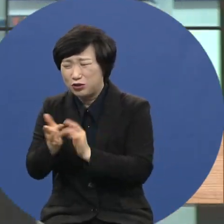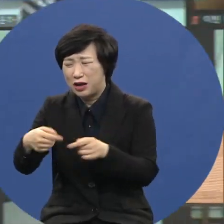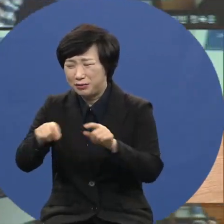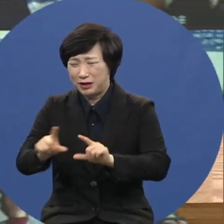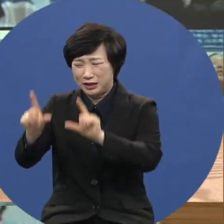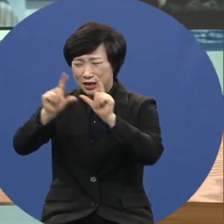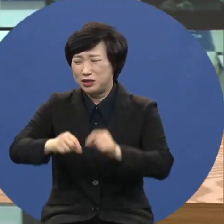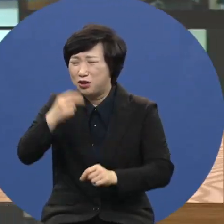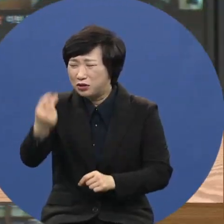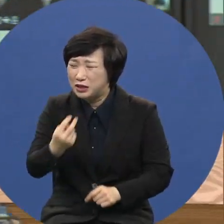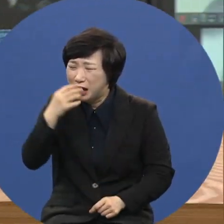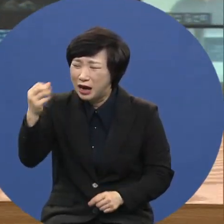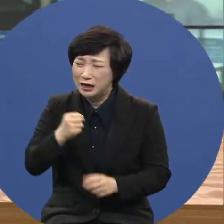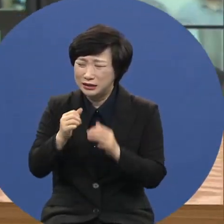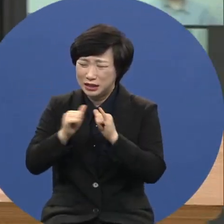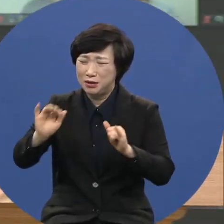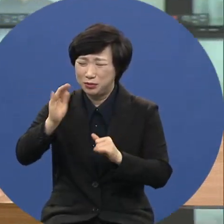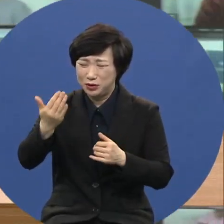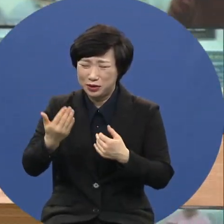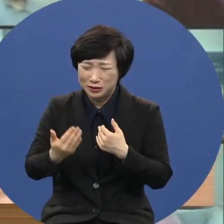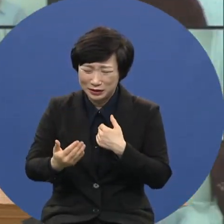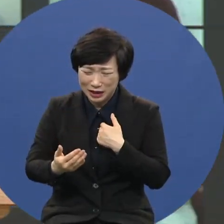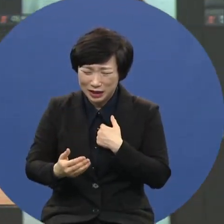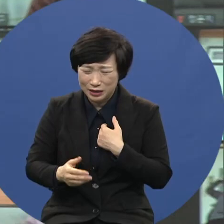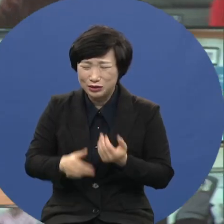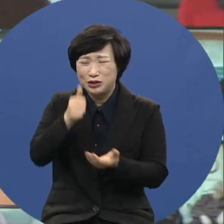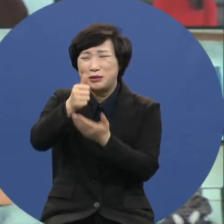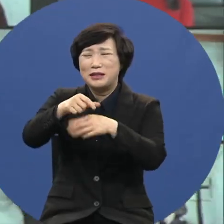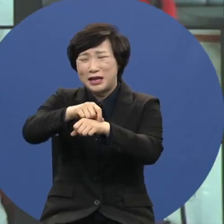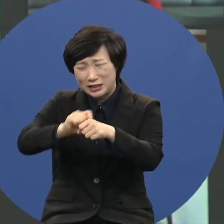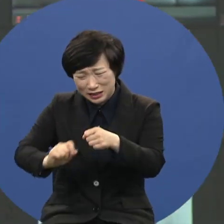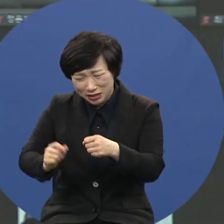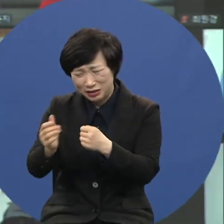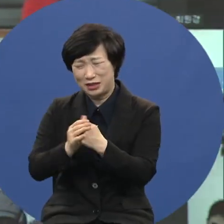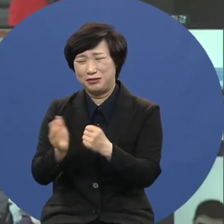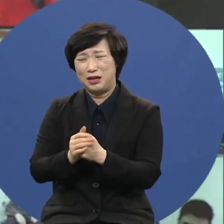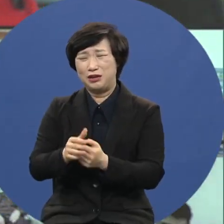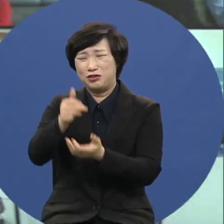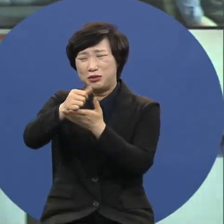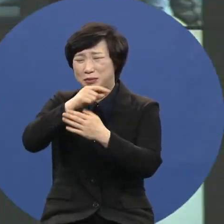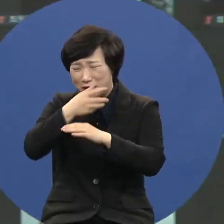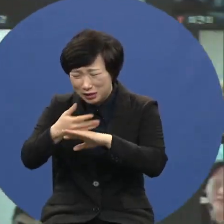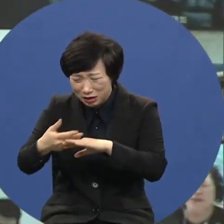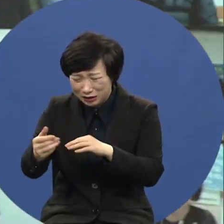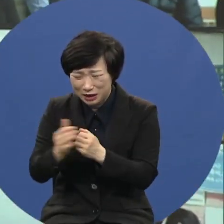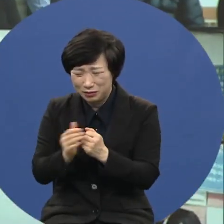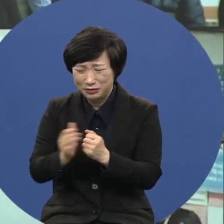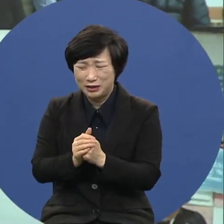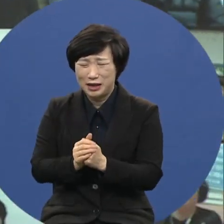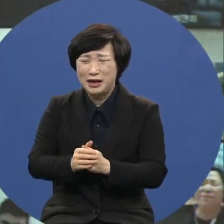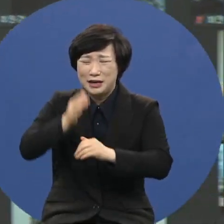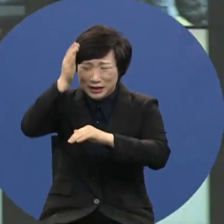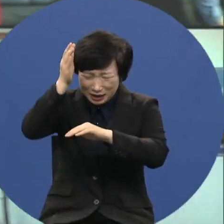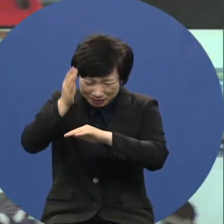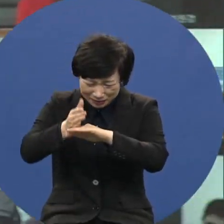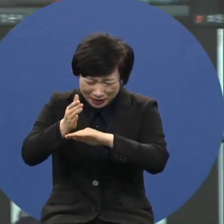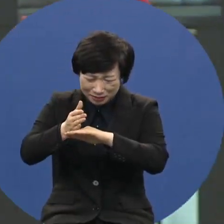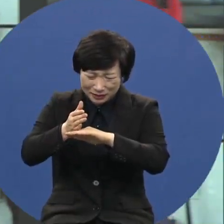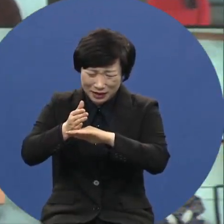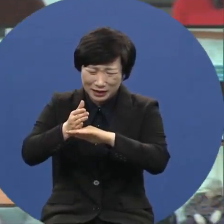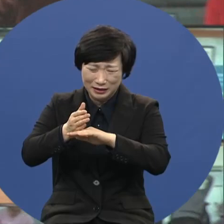영생을 가진 자가 되었습니다. 주님의 찢으신 살입니다. 흘리신 피입니다.